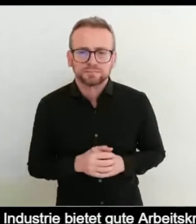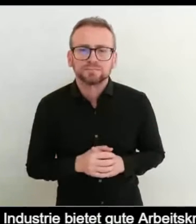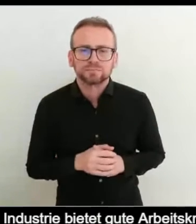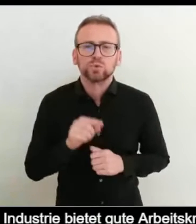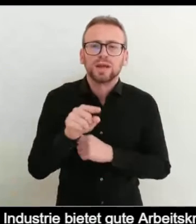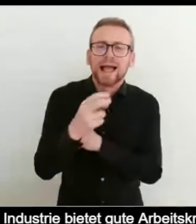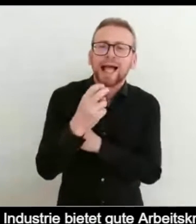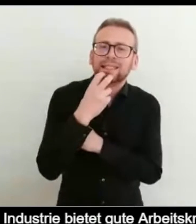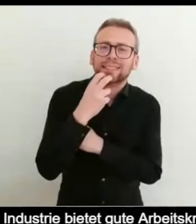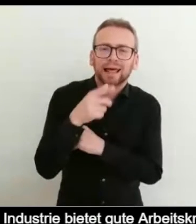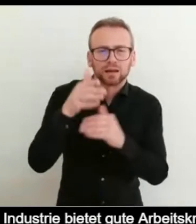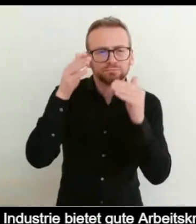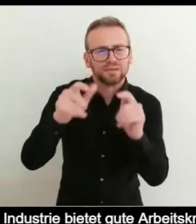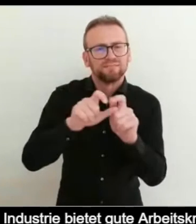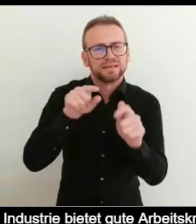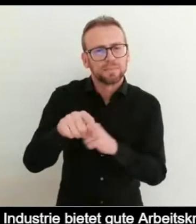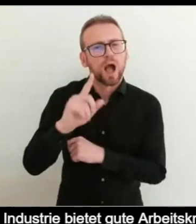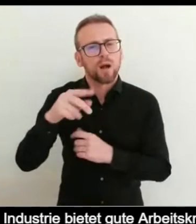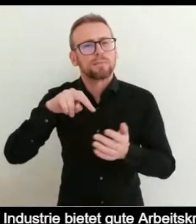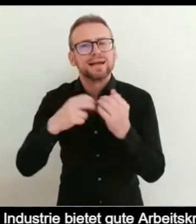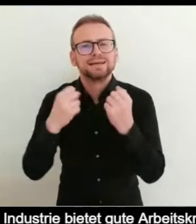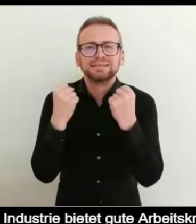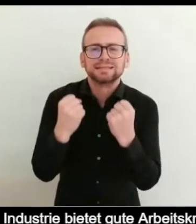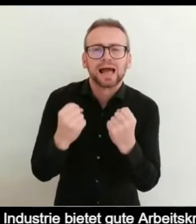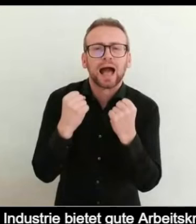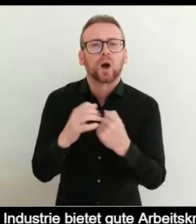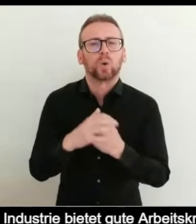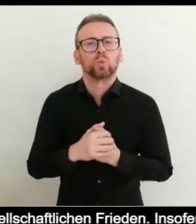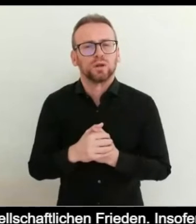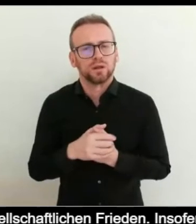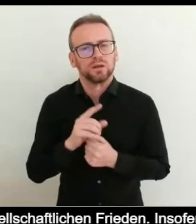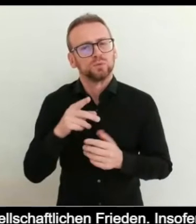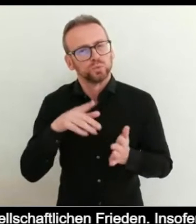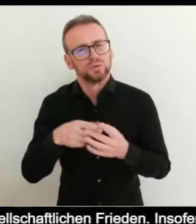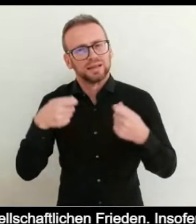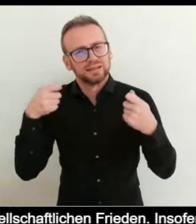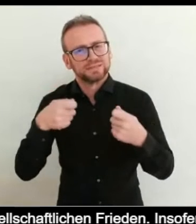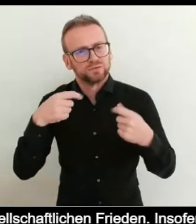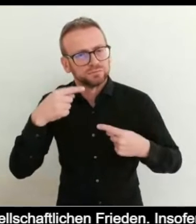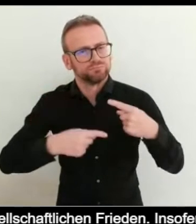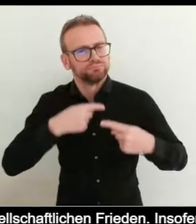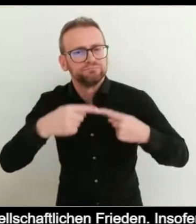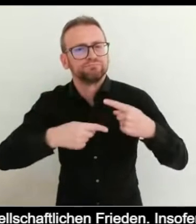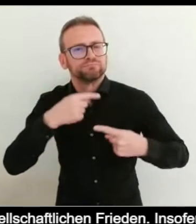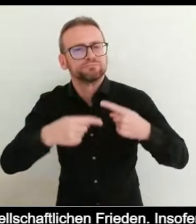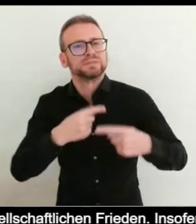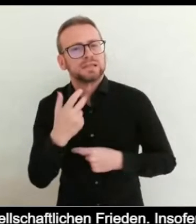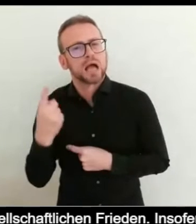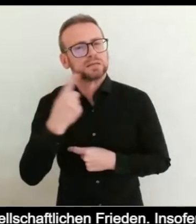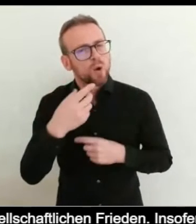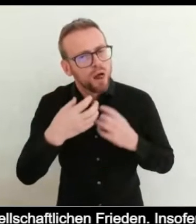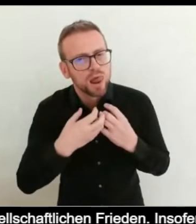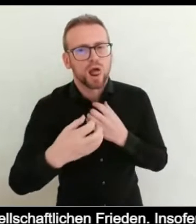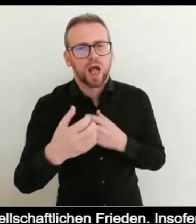stellen, sondern sogar mehren, dann machen uns andere Länder das nach, wenn es anders läuft, eben nicht. Und deswegen ist die